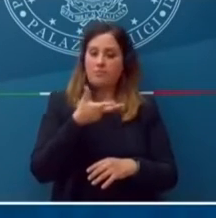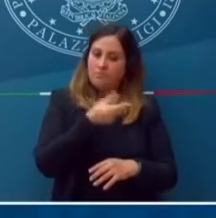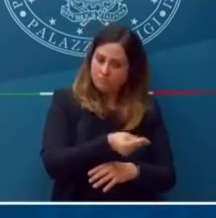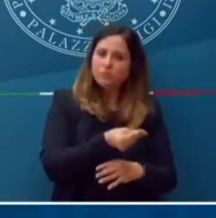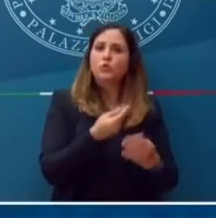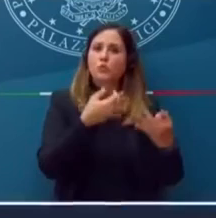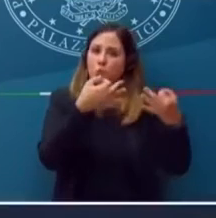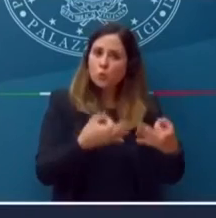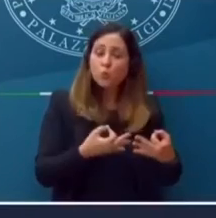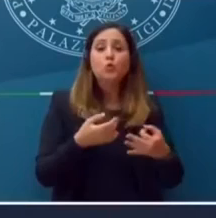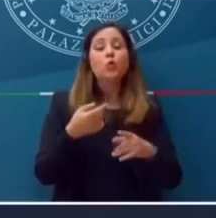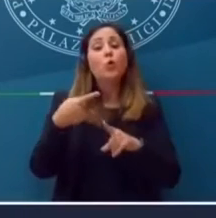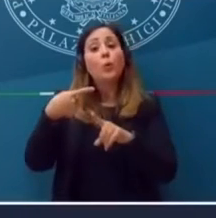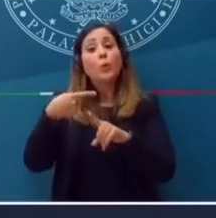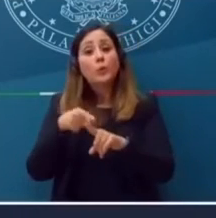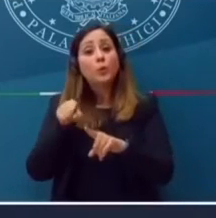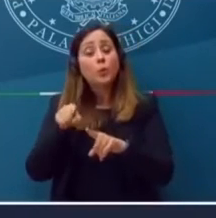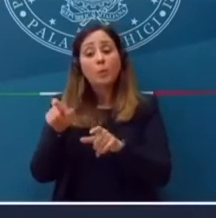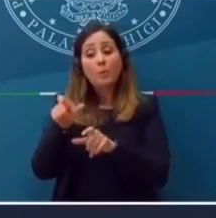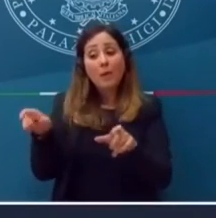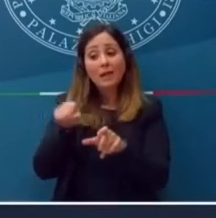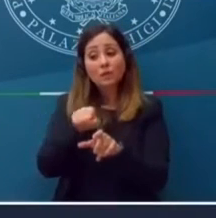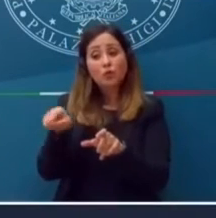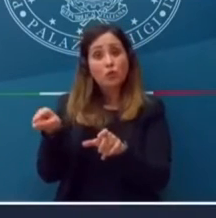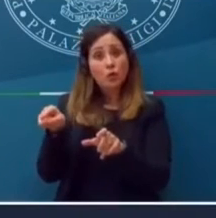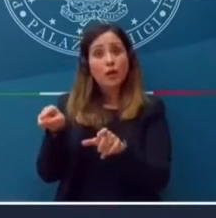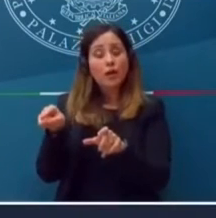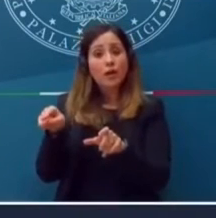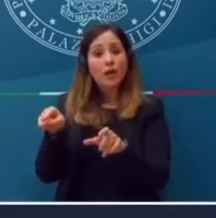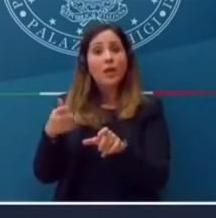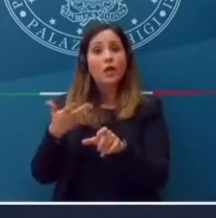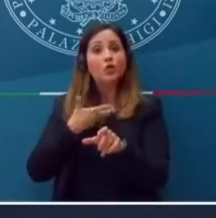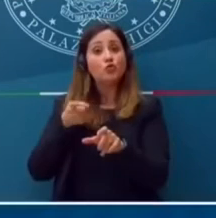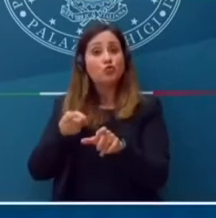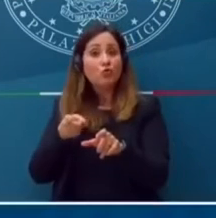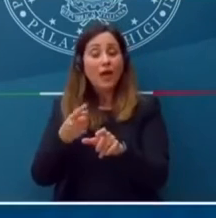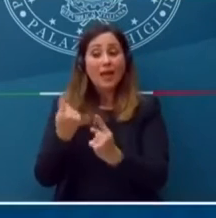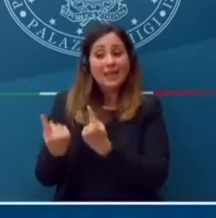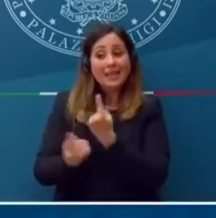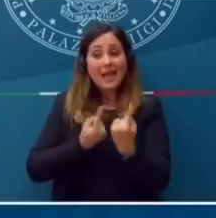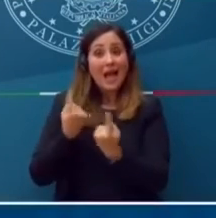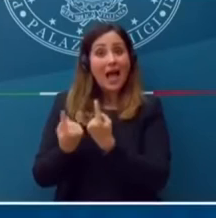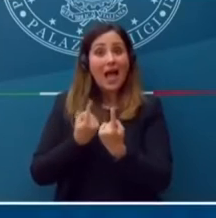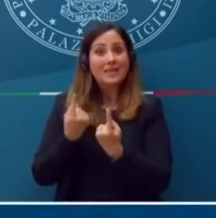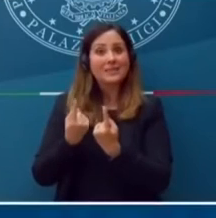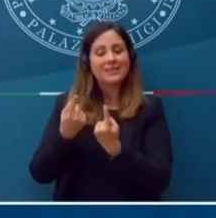in coloro in cui vi è stato un'incidenza di casi maggiore